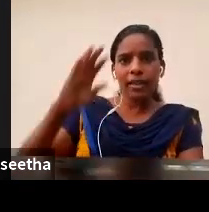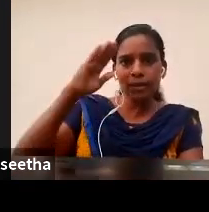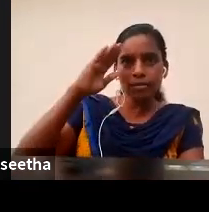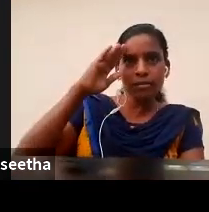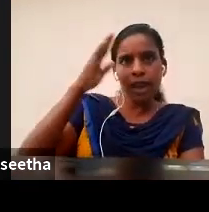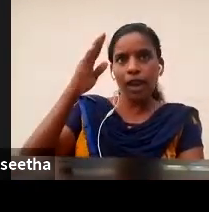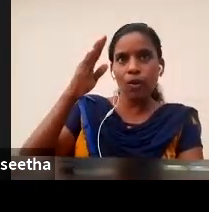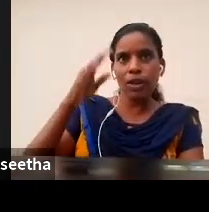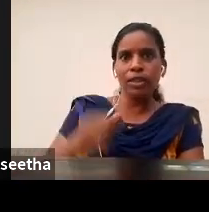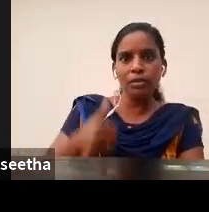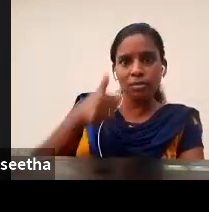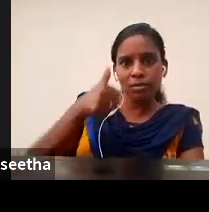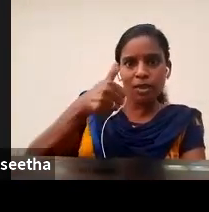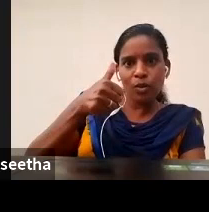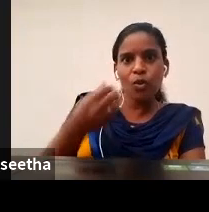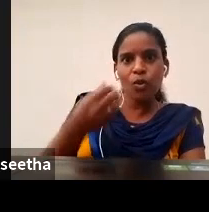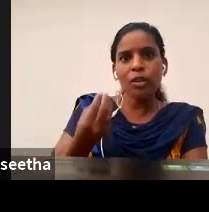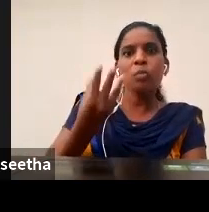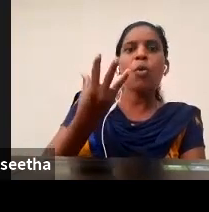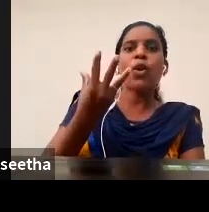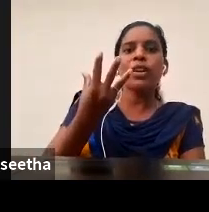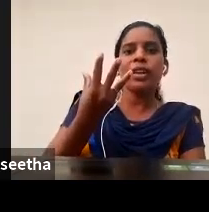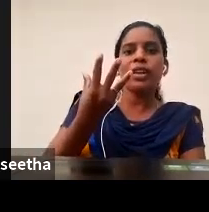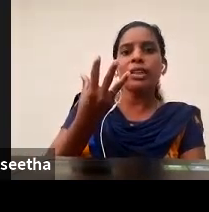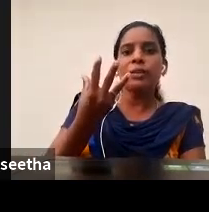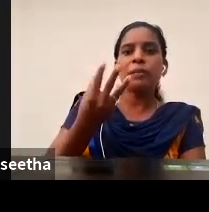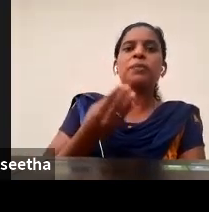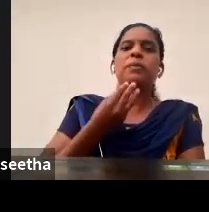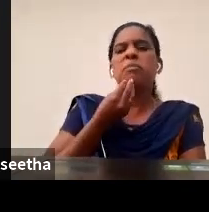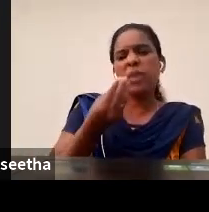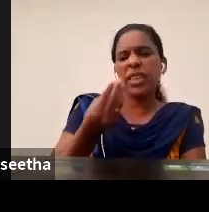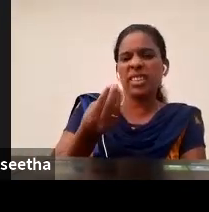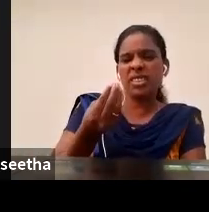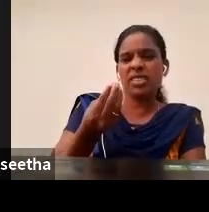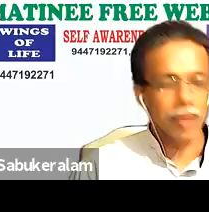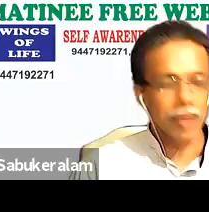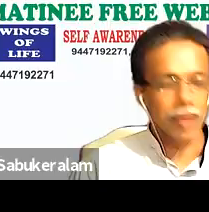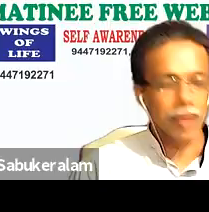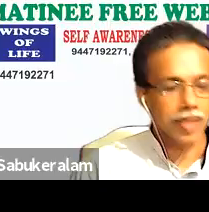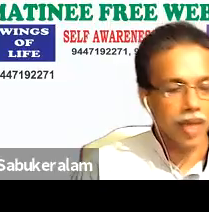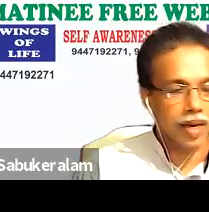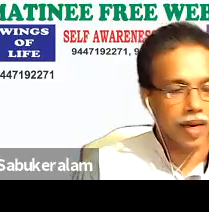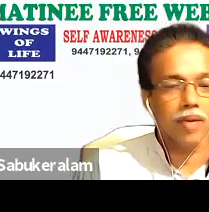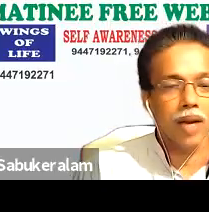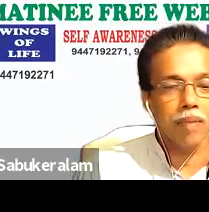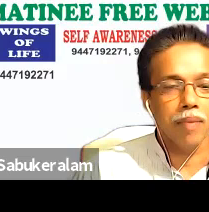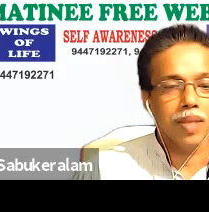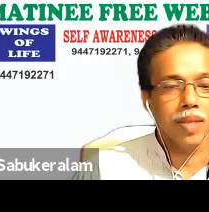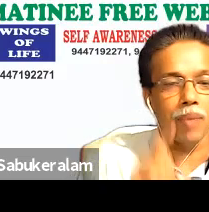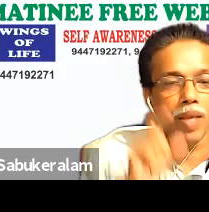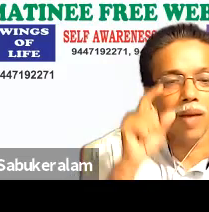ഹായ് എന്നതും ഹലോ എന്നതും ഗുഡ് മോർണിംഗ് എന്നത് പ്ലീസ് പ്രസിഡന്റ് എന്ന്